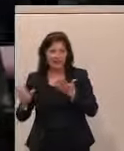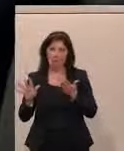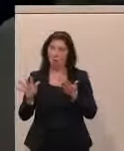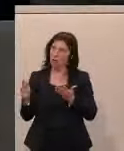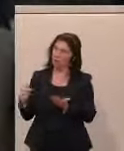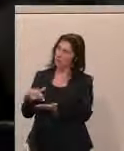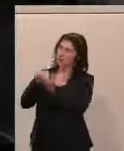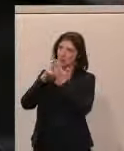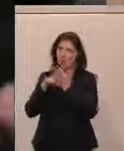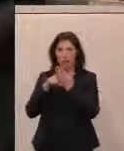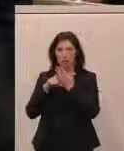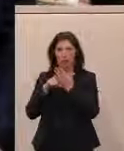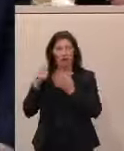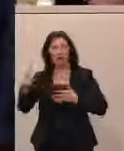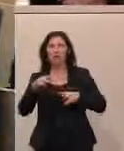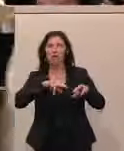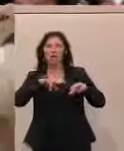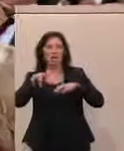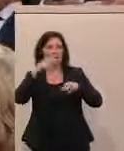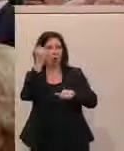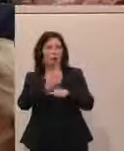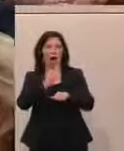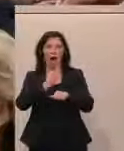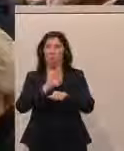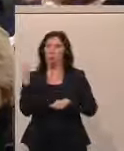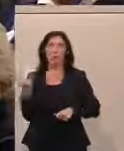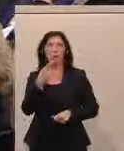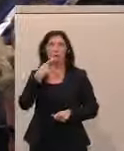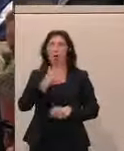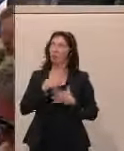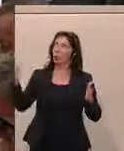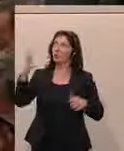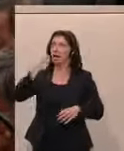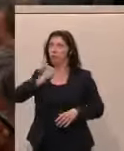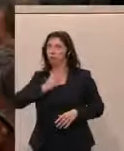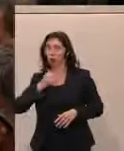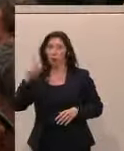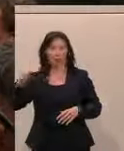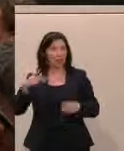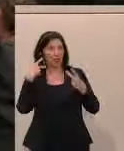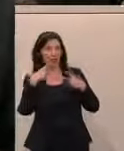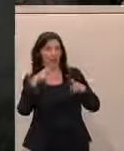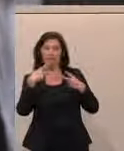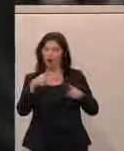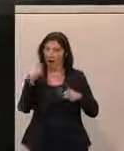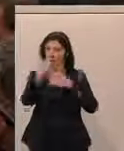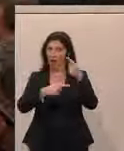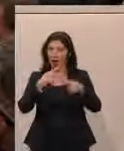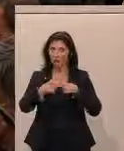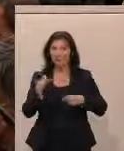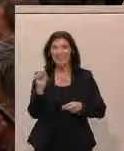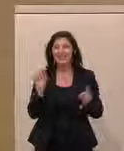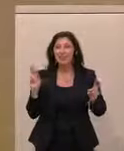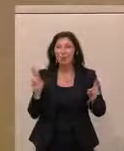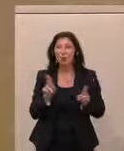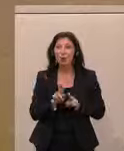gelassen, dass er die ach so erfolgreiche Regierungsarbeit mit dieser FPÖ fortsetzen will. Sebastian Kurz